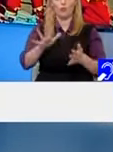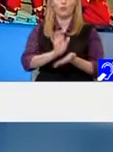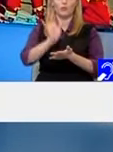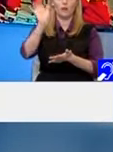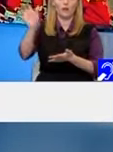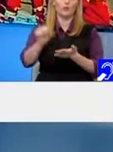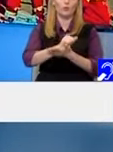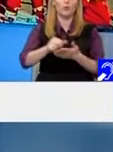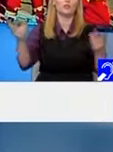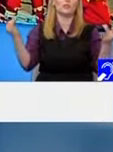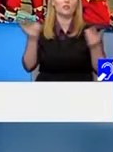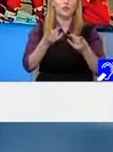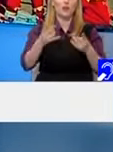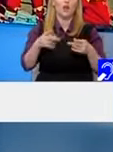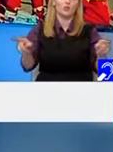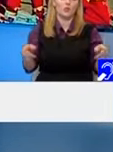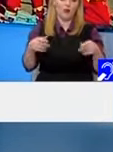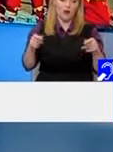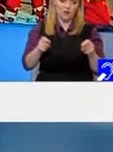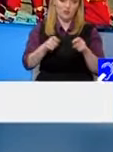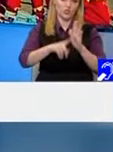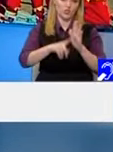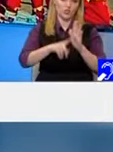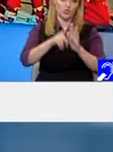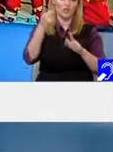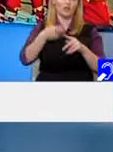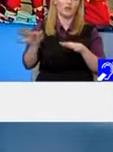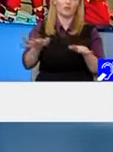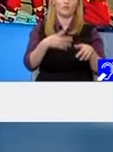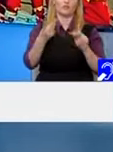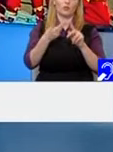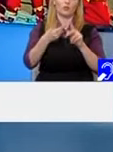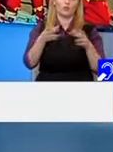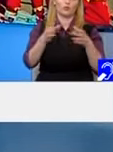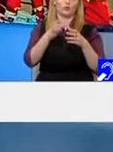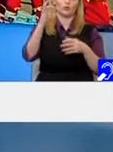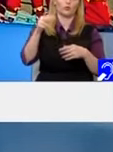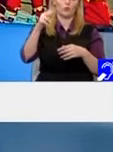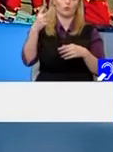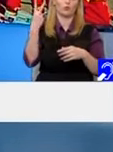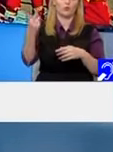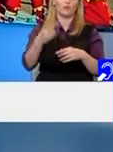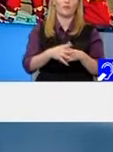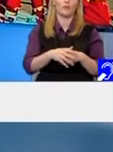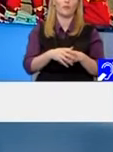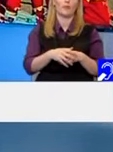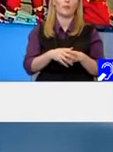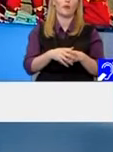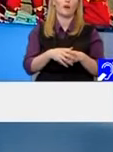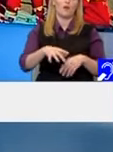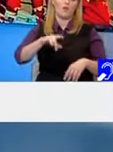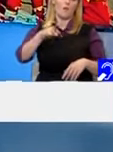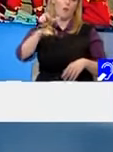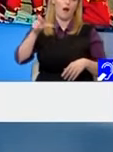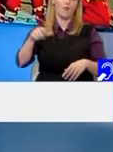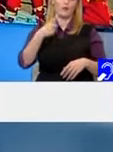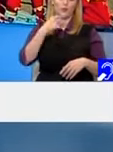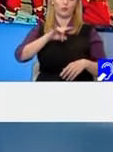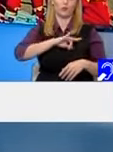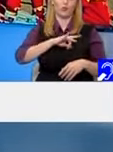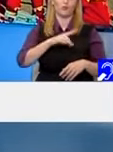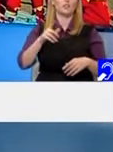Iași toate documentele pentru implementarea proiectului SMURT 2, o extindere a activității din prezent a oamenilor în roșu. Se așteaptă o